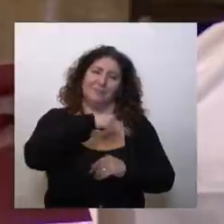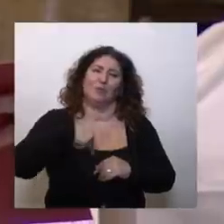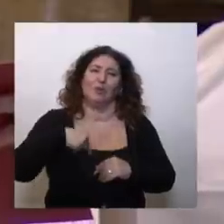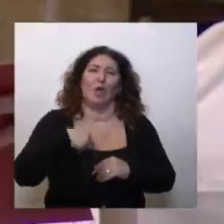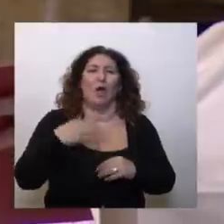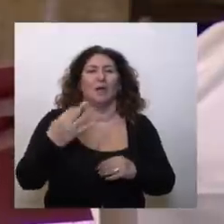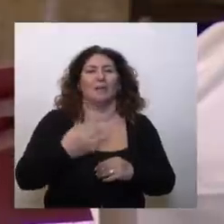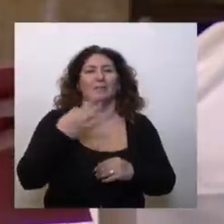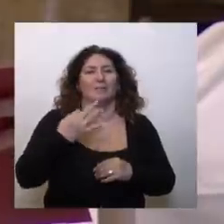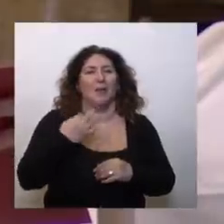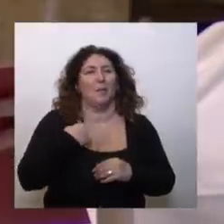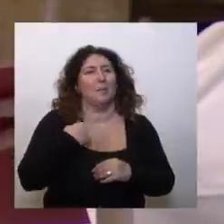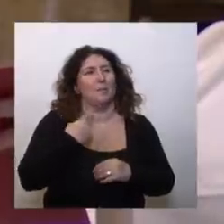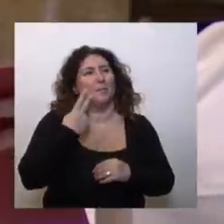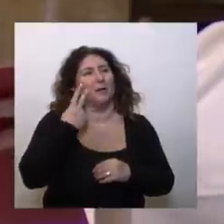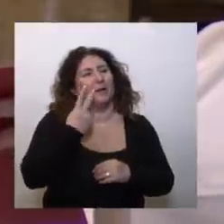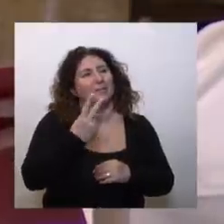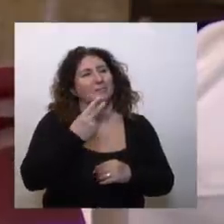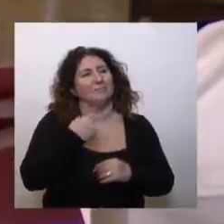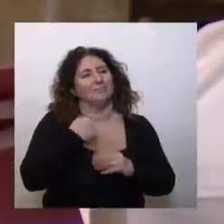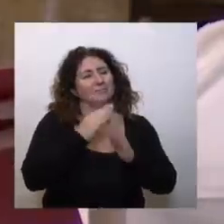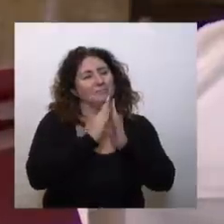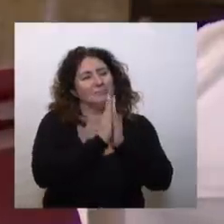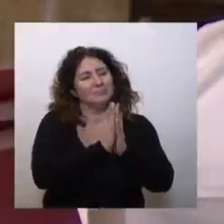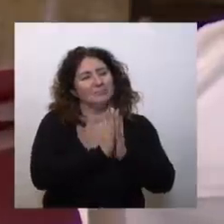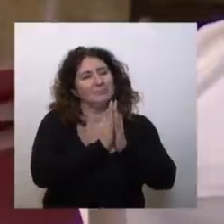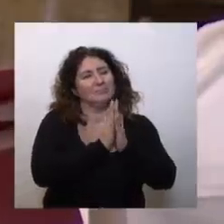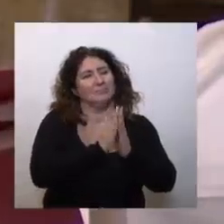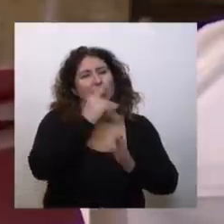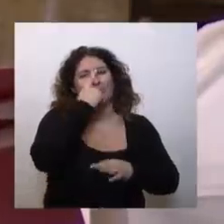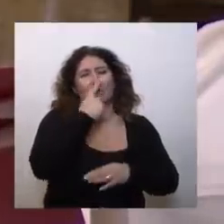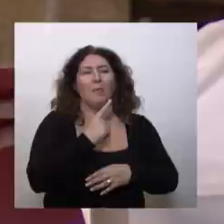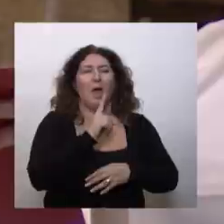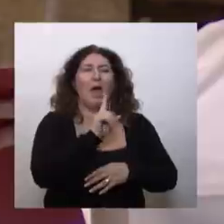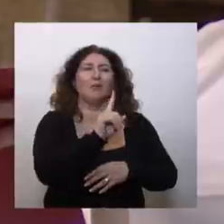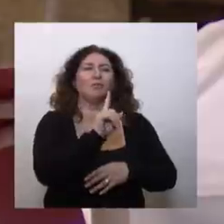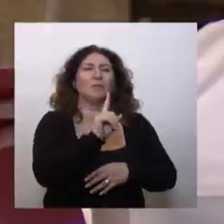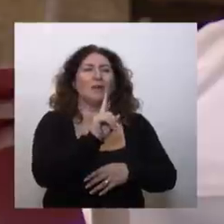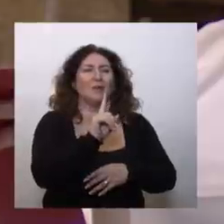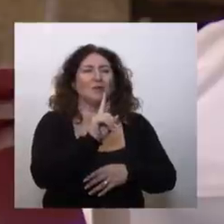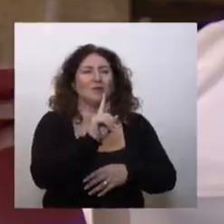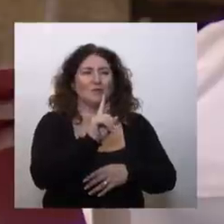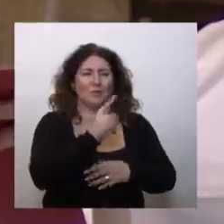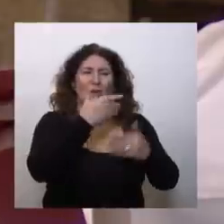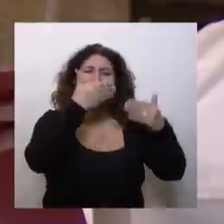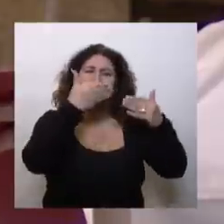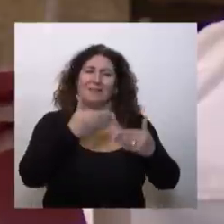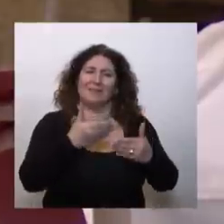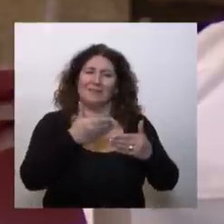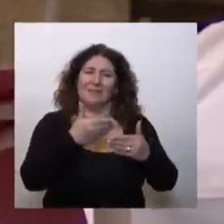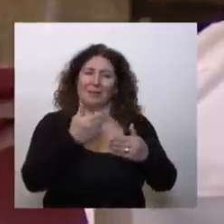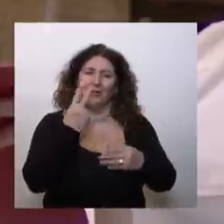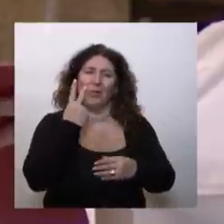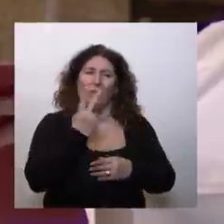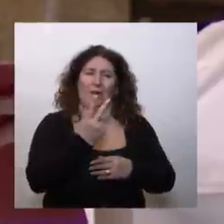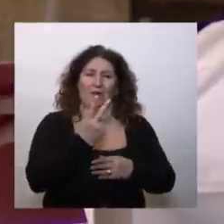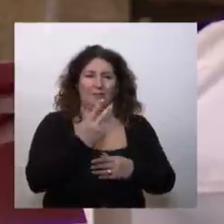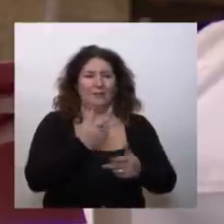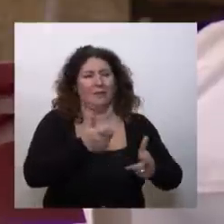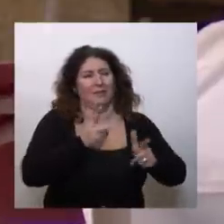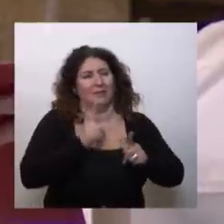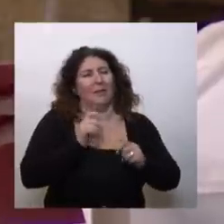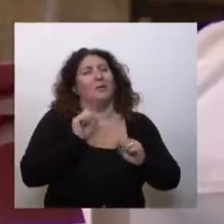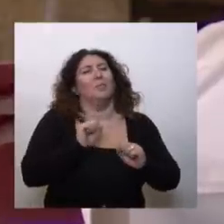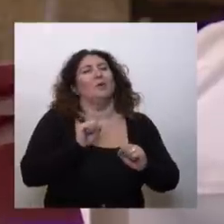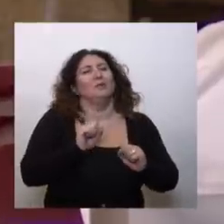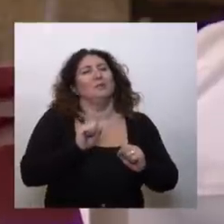la sua immagine raffigurata nella Santa Sindone, dona di contemplare il suo volto